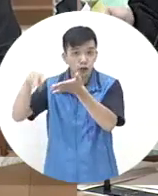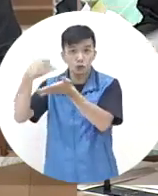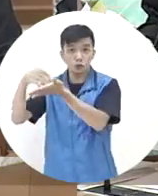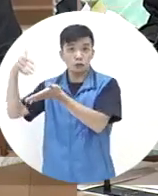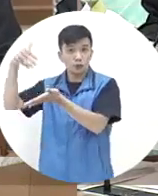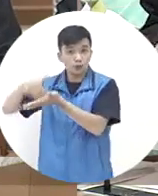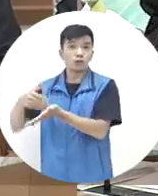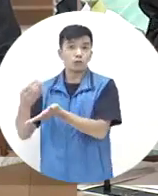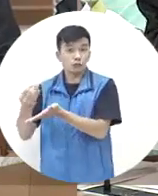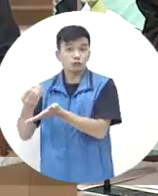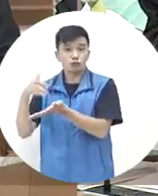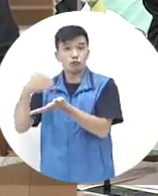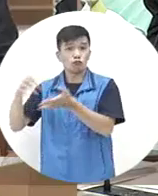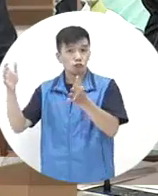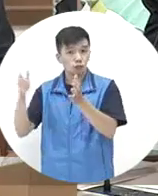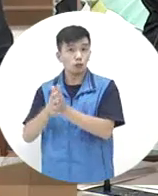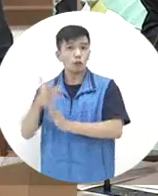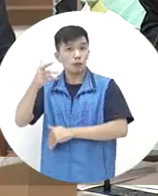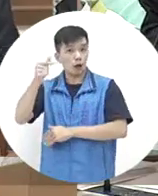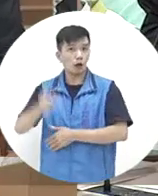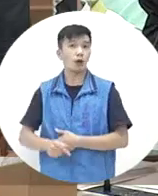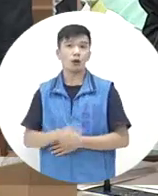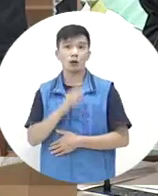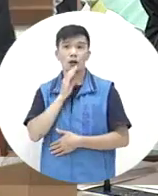在 好， 你不用再讲了，来，市长， 嗯，